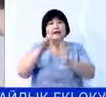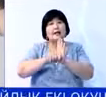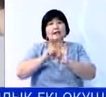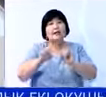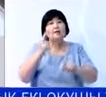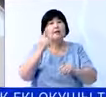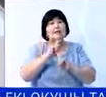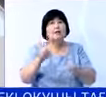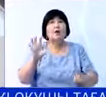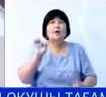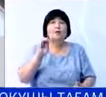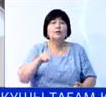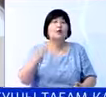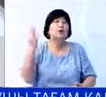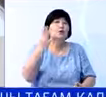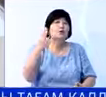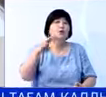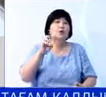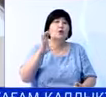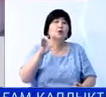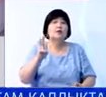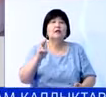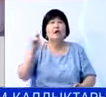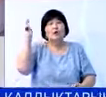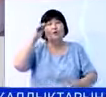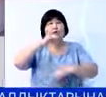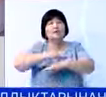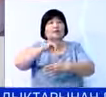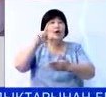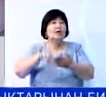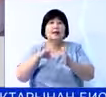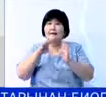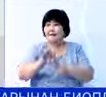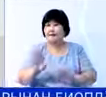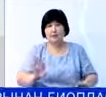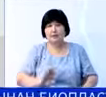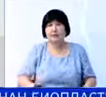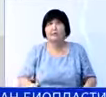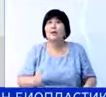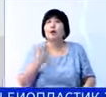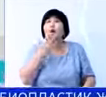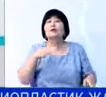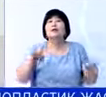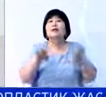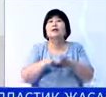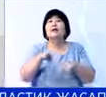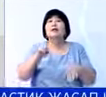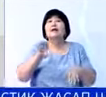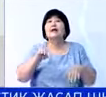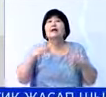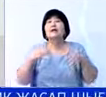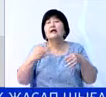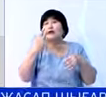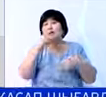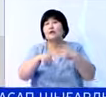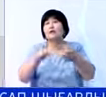бір ерекшелігі ұбытыға 4-90-да өткен пәндердің сұрақтары енгізілмейді. Ұлттық бірыңғай тестілеу жағдайында дәстүрлі